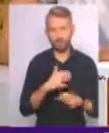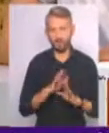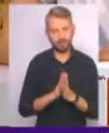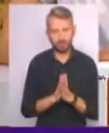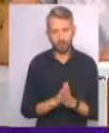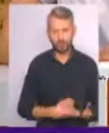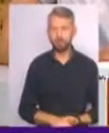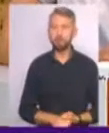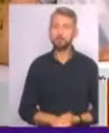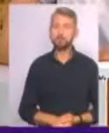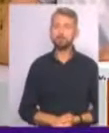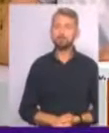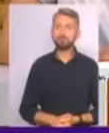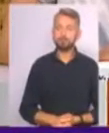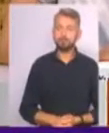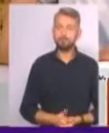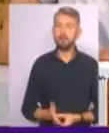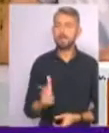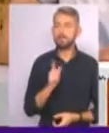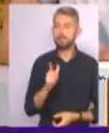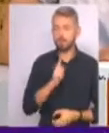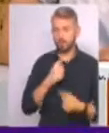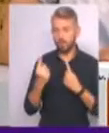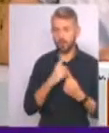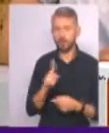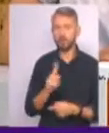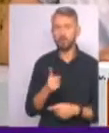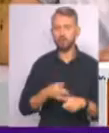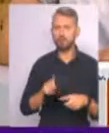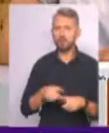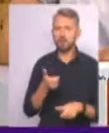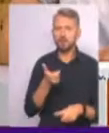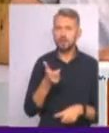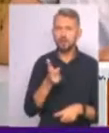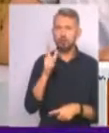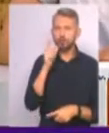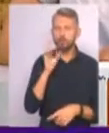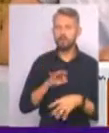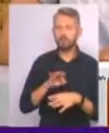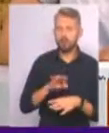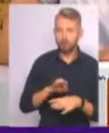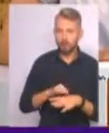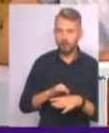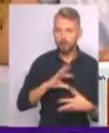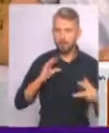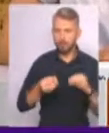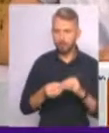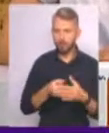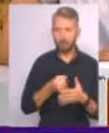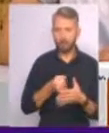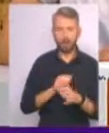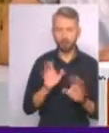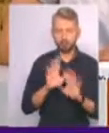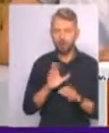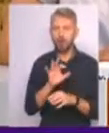ласка. Отже, пані Марино, ми говорили про те, що це дуже цукровий діабет приводить до,